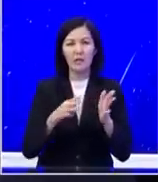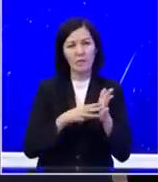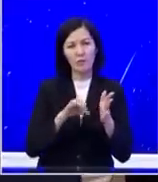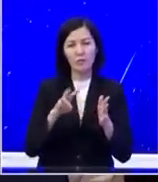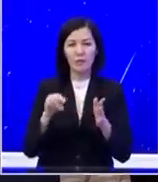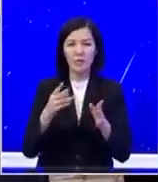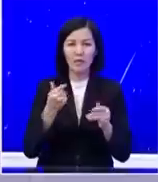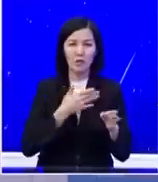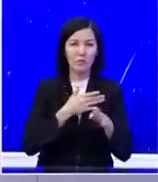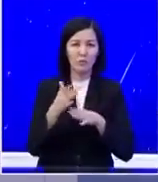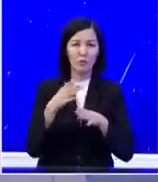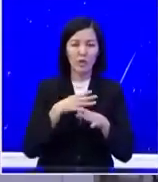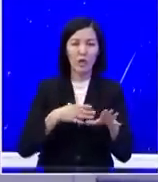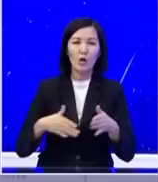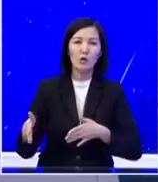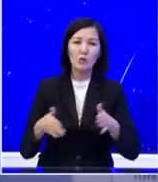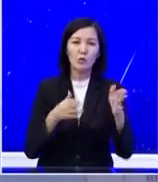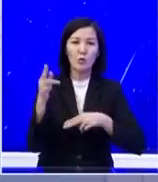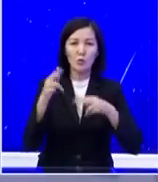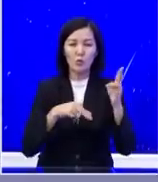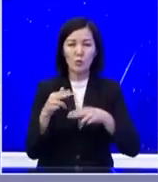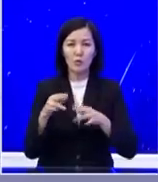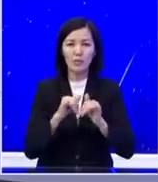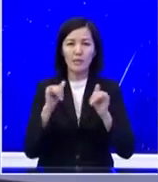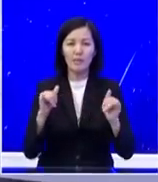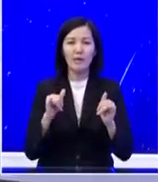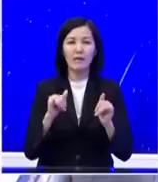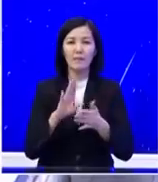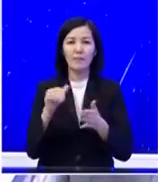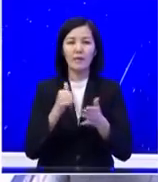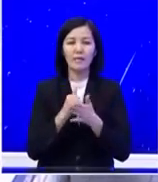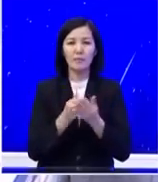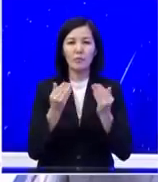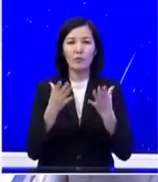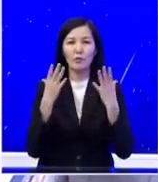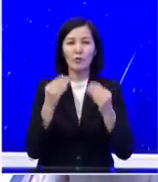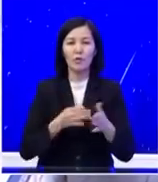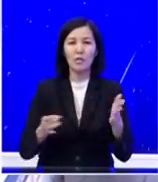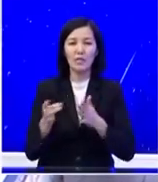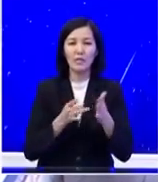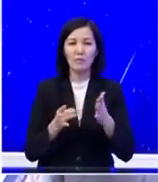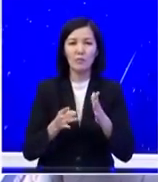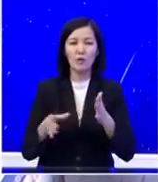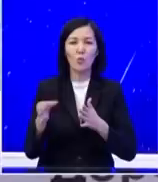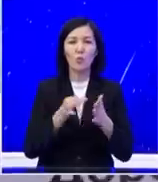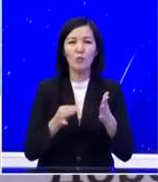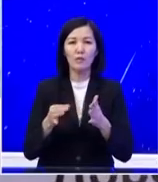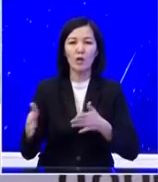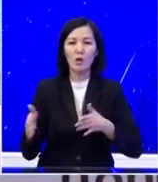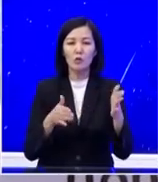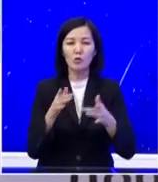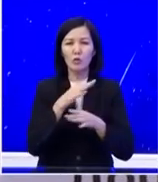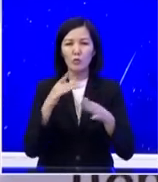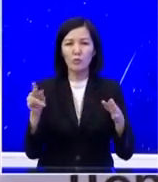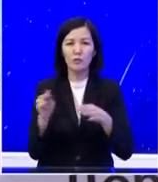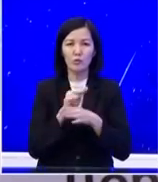8,2 миллиарда. Жол логистикасы дамыған өңіріміздің бас күретамыры. Бүгінге дейін республика облысқа қарасты жолдардың көбі